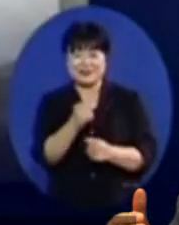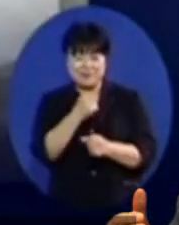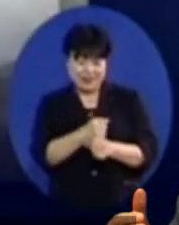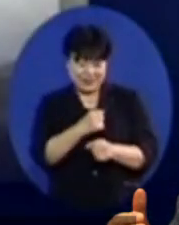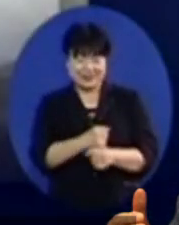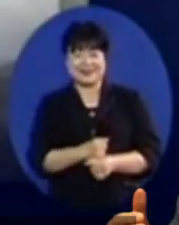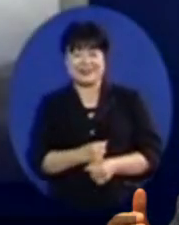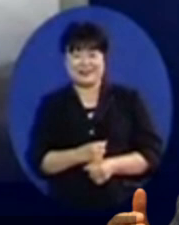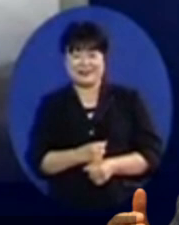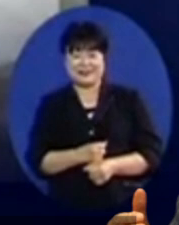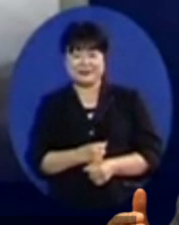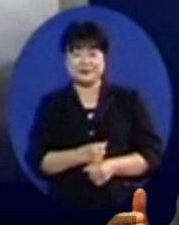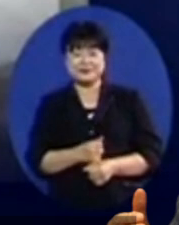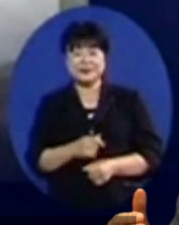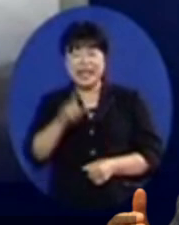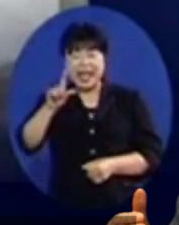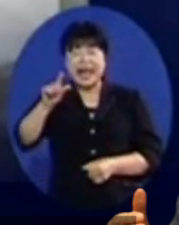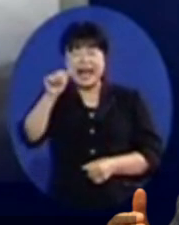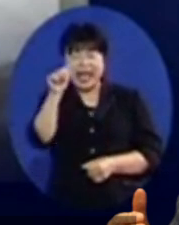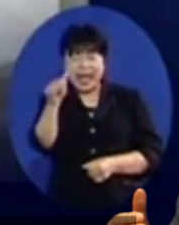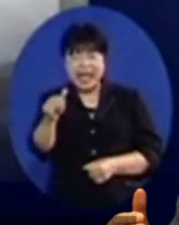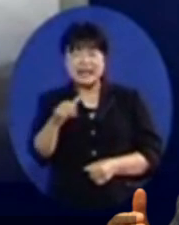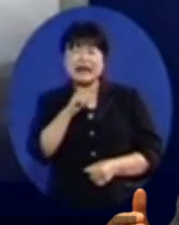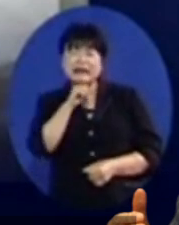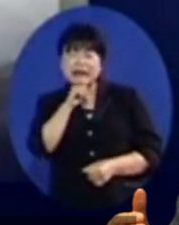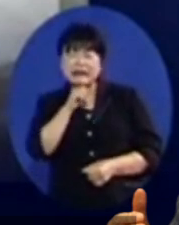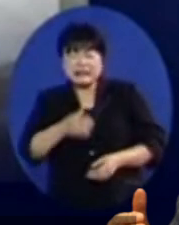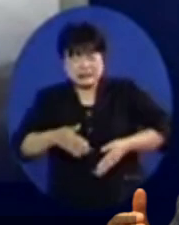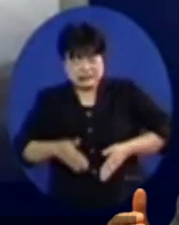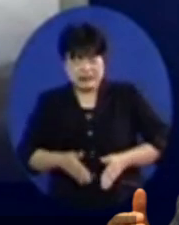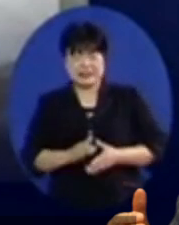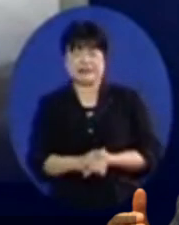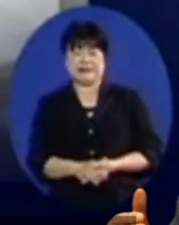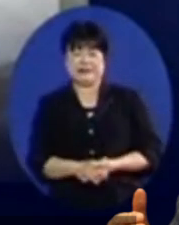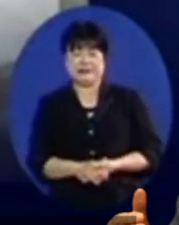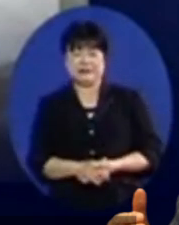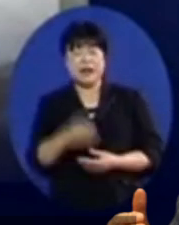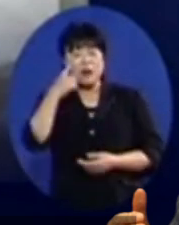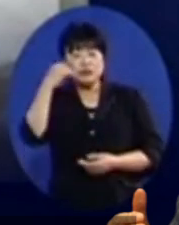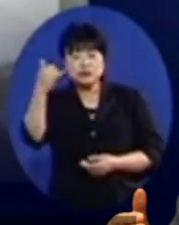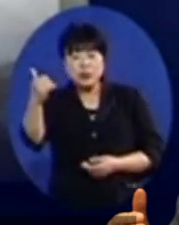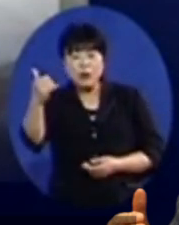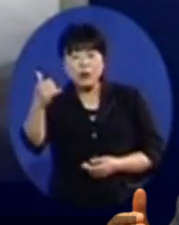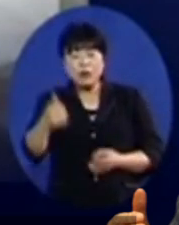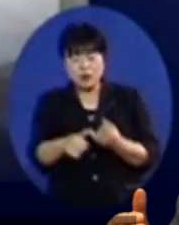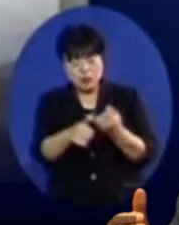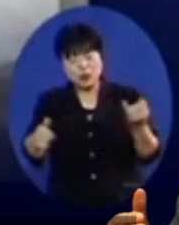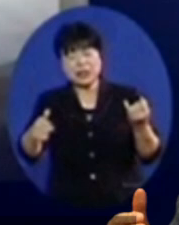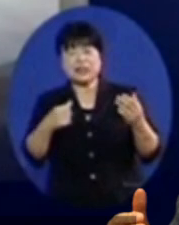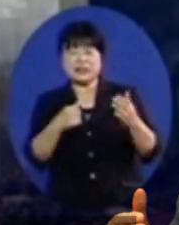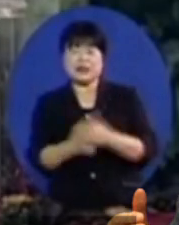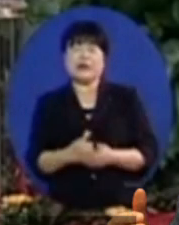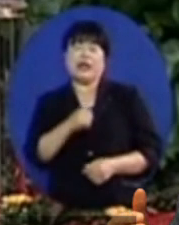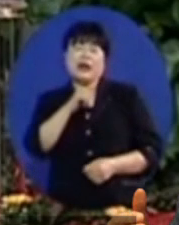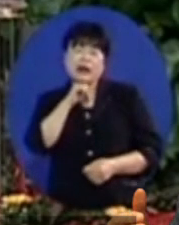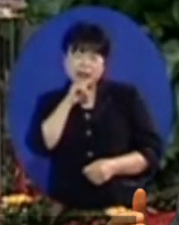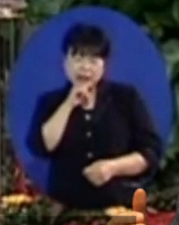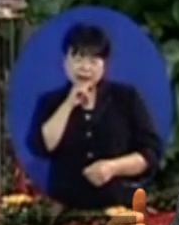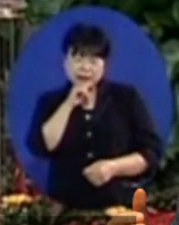지었는데 그는 LA 뒷골목 빈민가에서 태어나 부모의 이혼과 가난